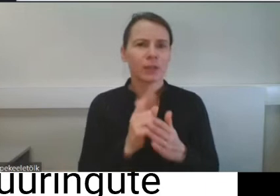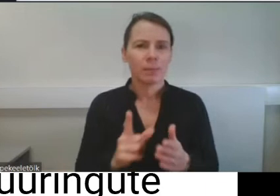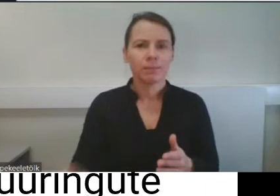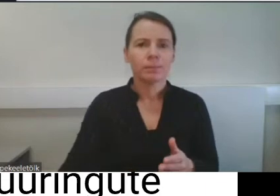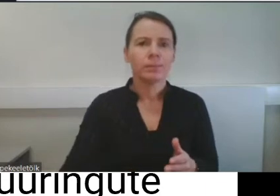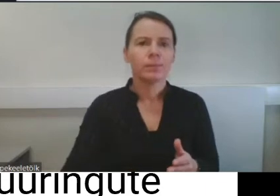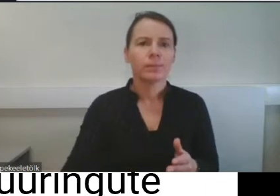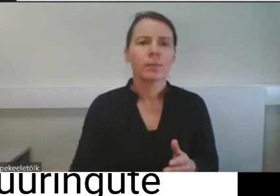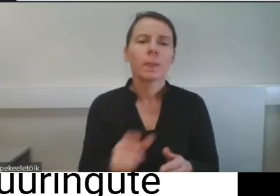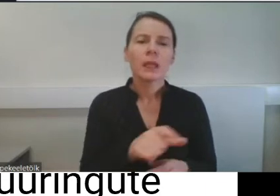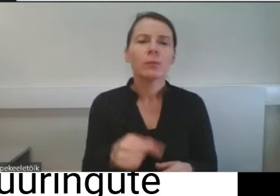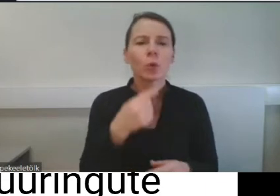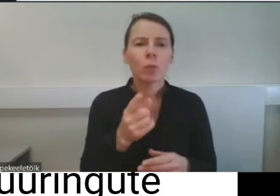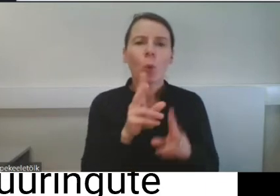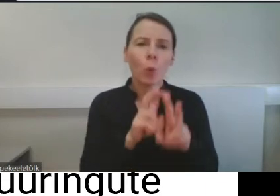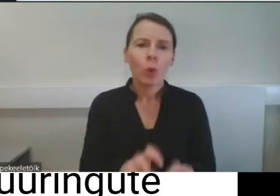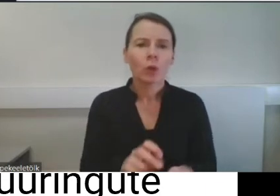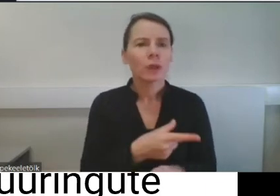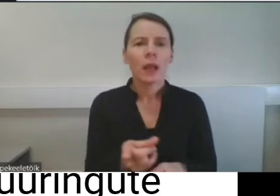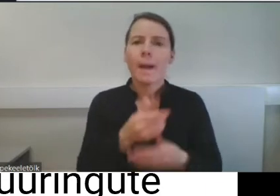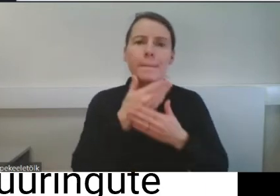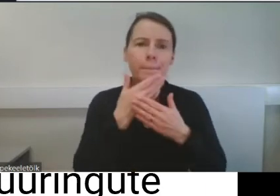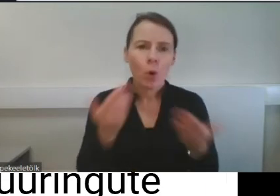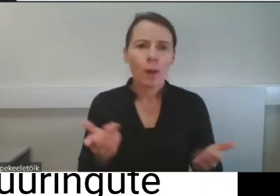tegelikult ja lõppvalimis oli siis meil